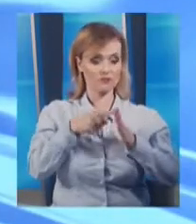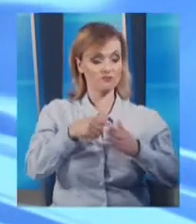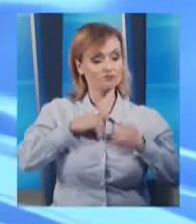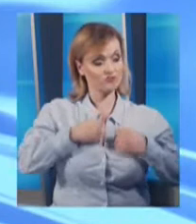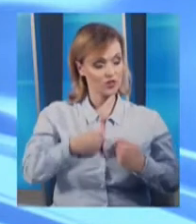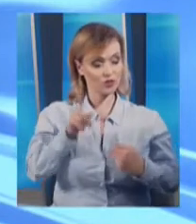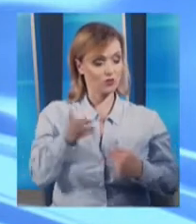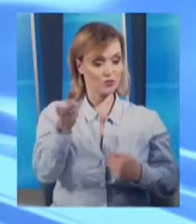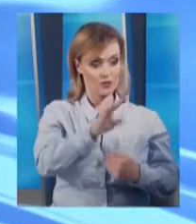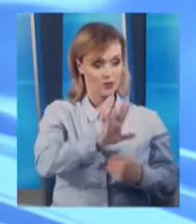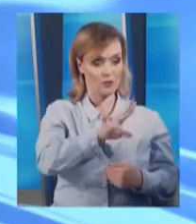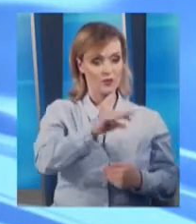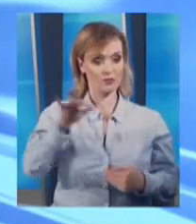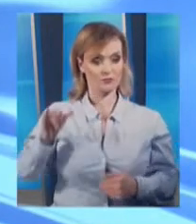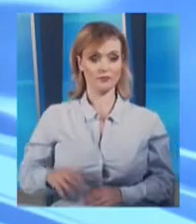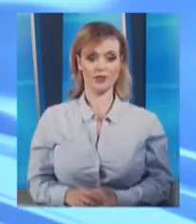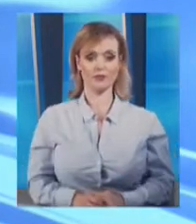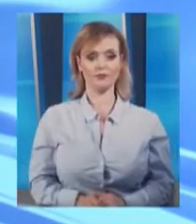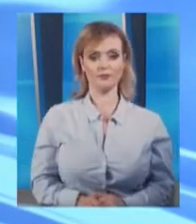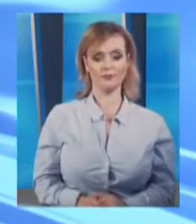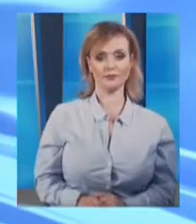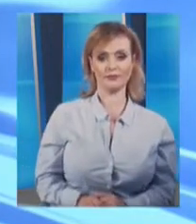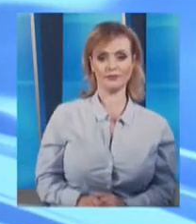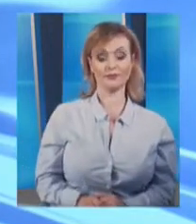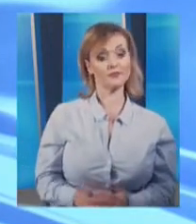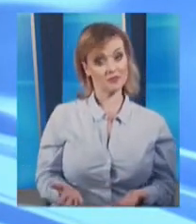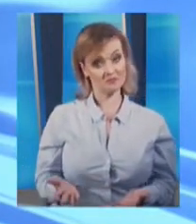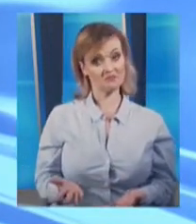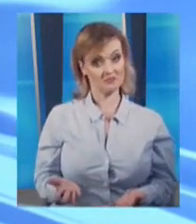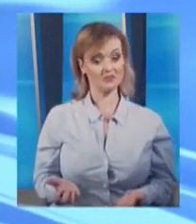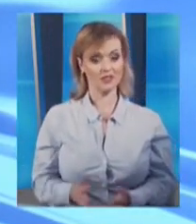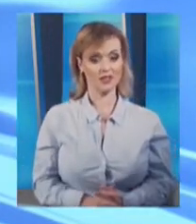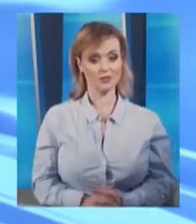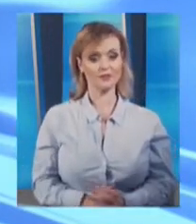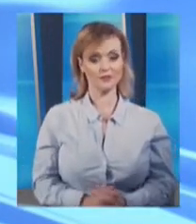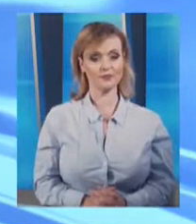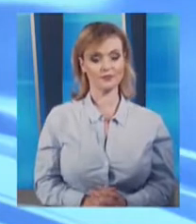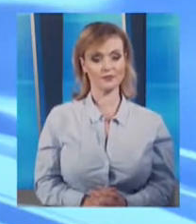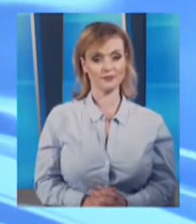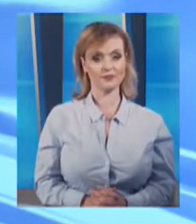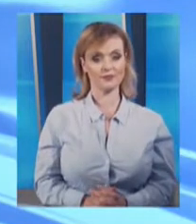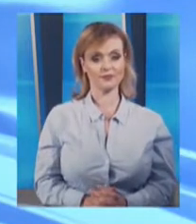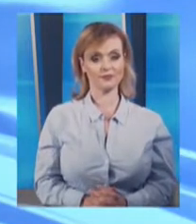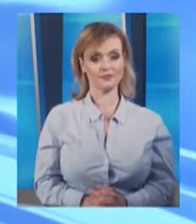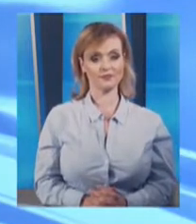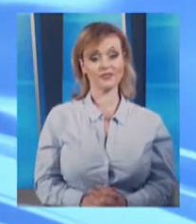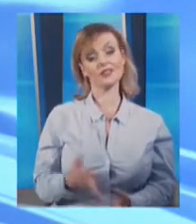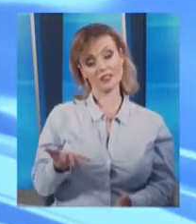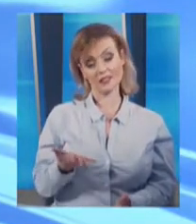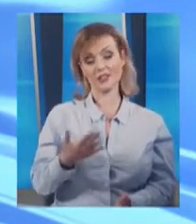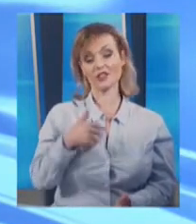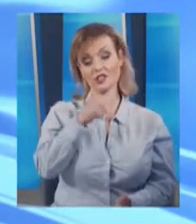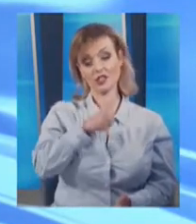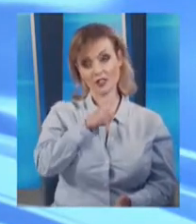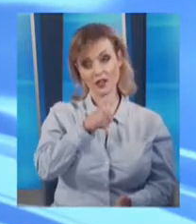seară. Dar să vedem, poate că ne descurcăm și știți, veți putea